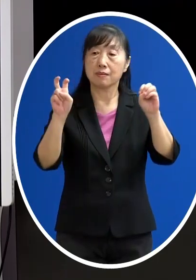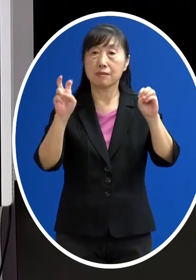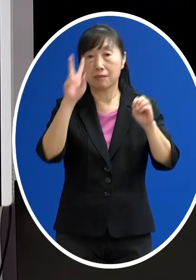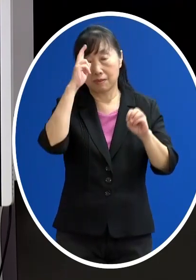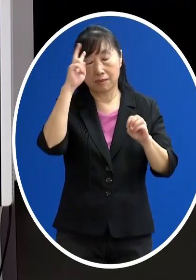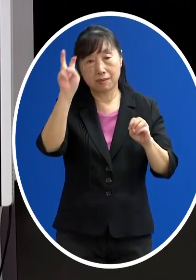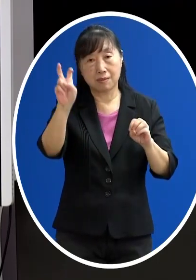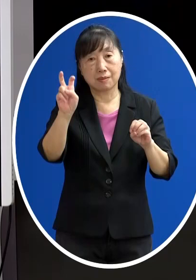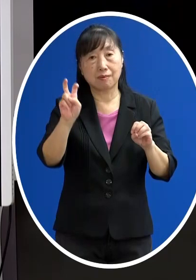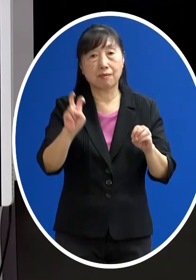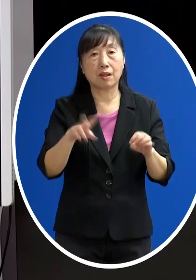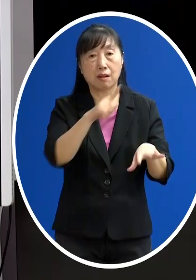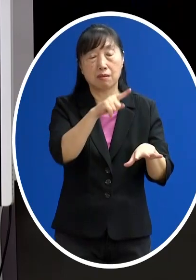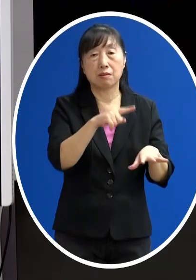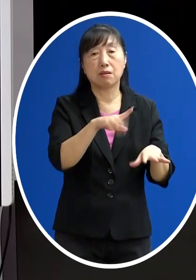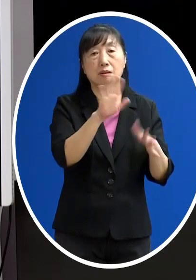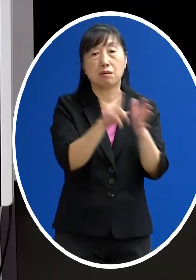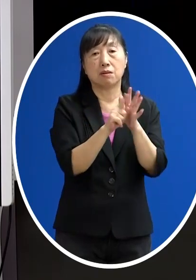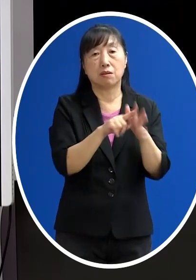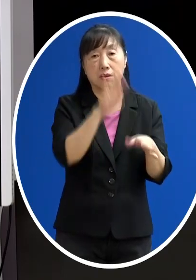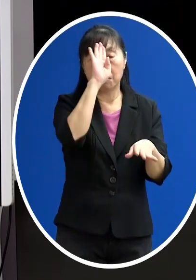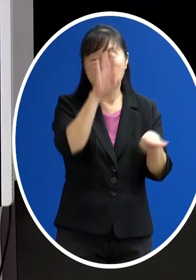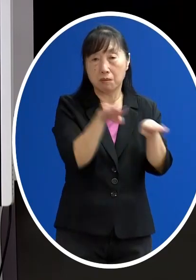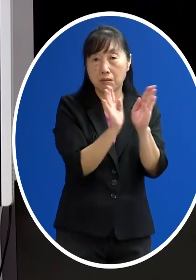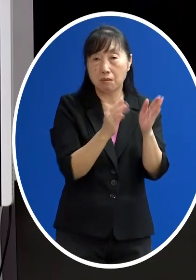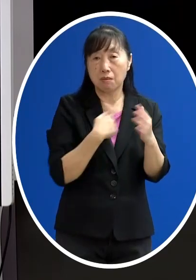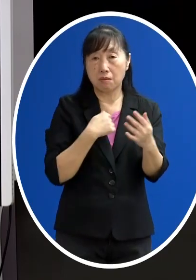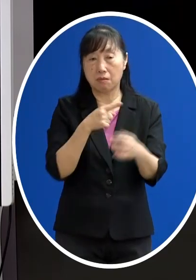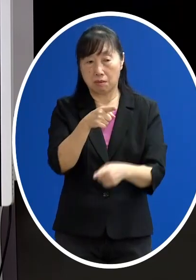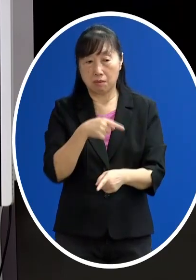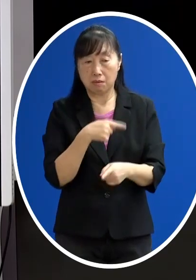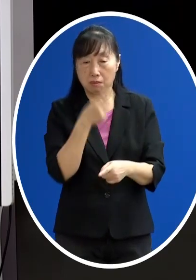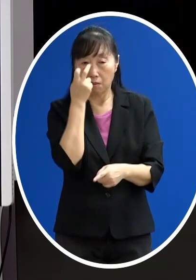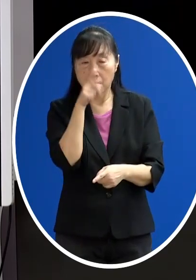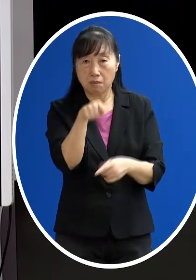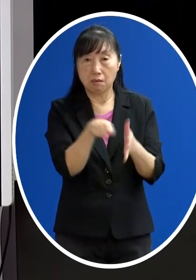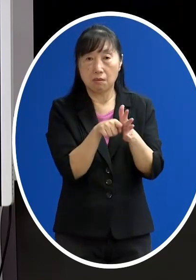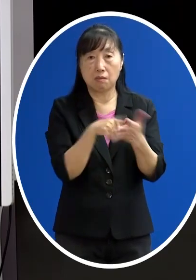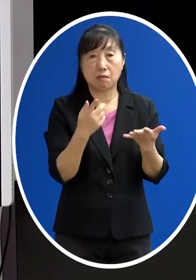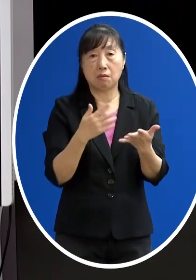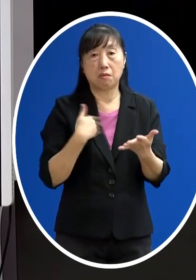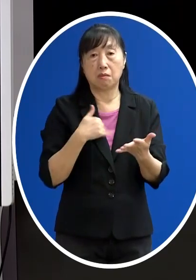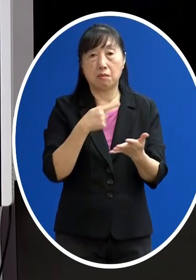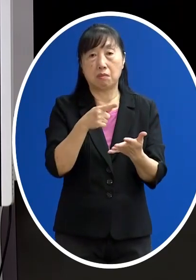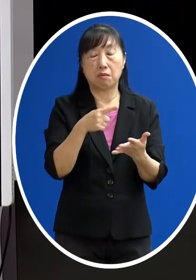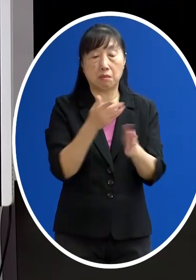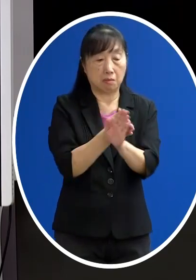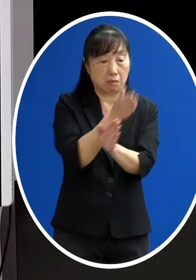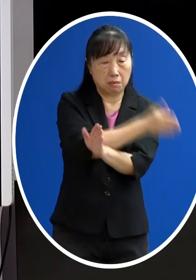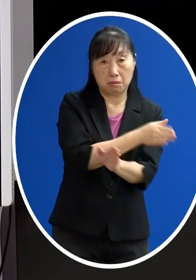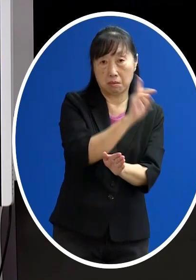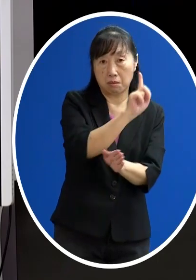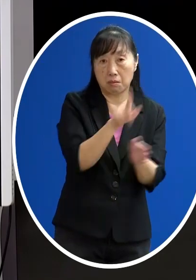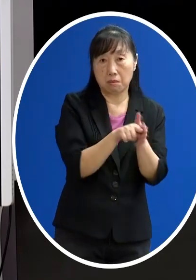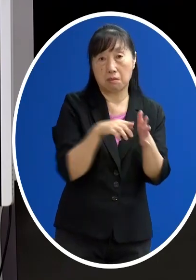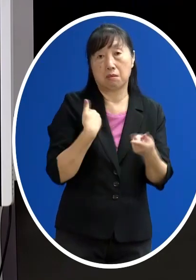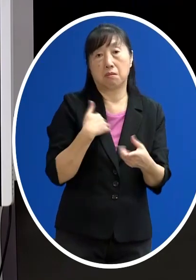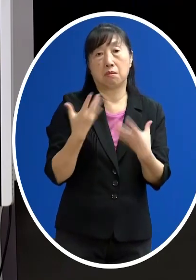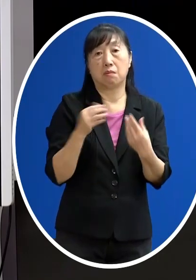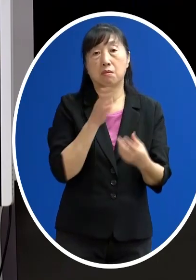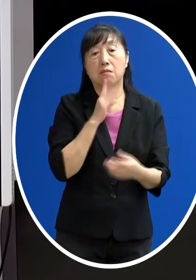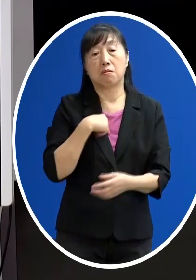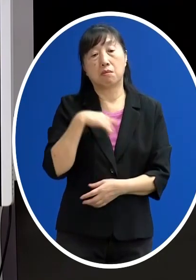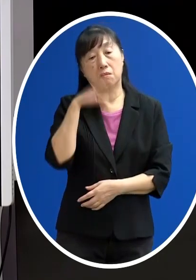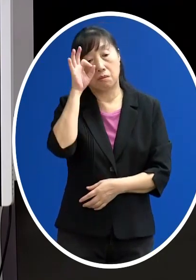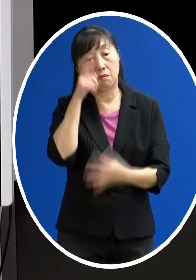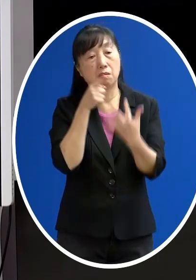当天很快就是，或是被我们侦测到的时候，其实不知道他更早的发病什么时候，不过侦测到的时候就已经死